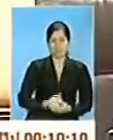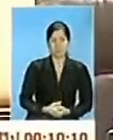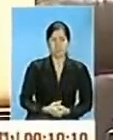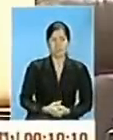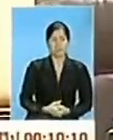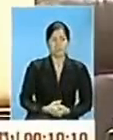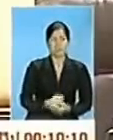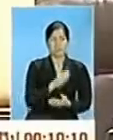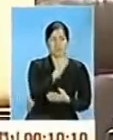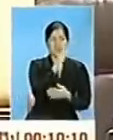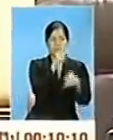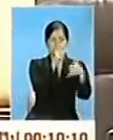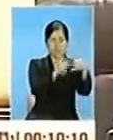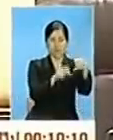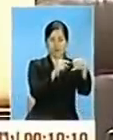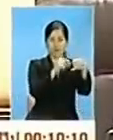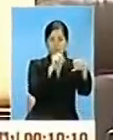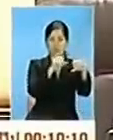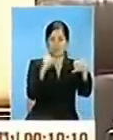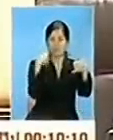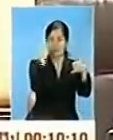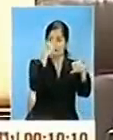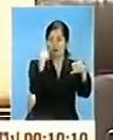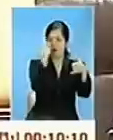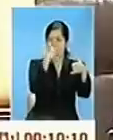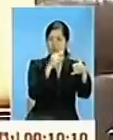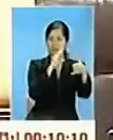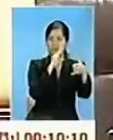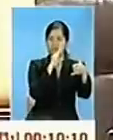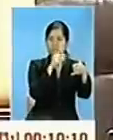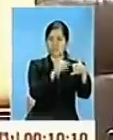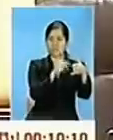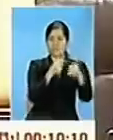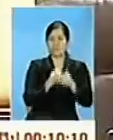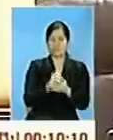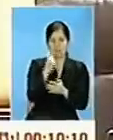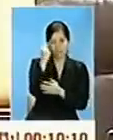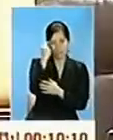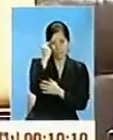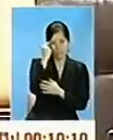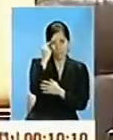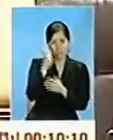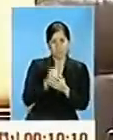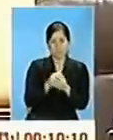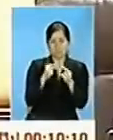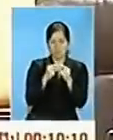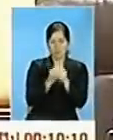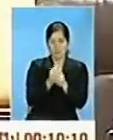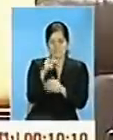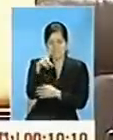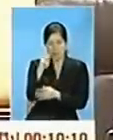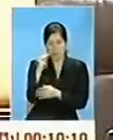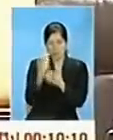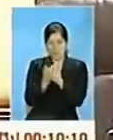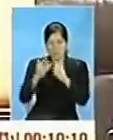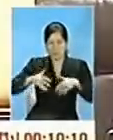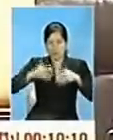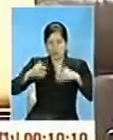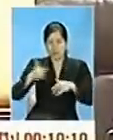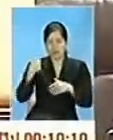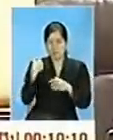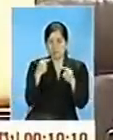ถ้าไอ้นักการเมืองในสภาคนไหนมันหากินจากบ่อนการพนันหรือแม้กระทั่งตัวผม